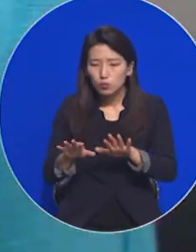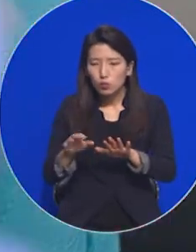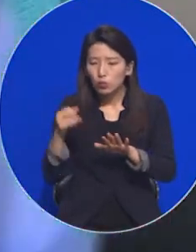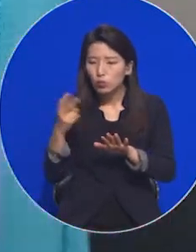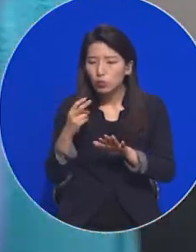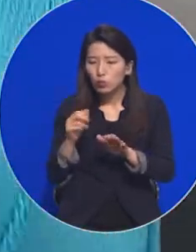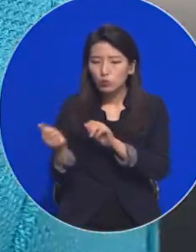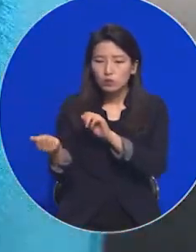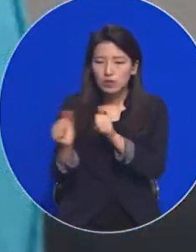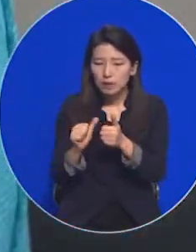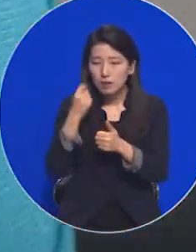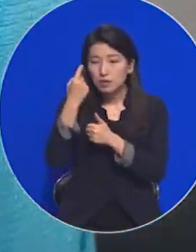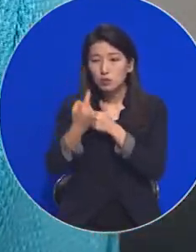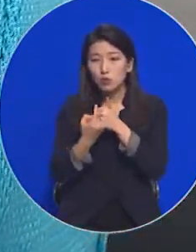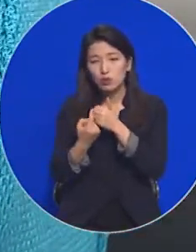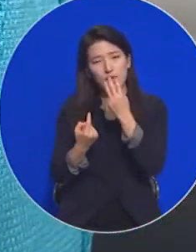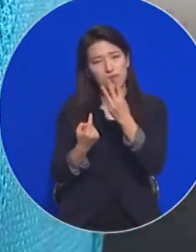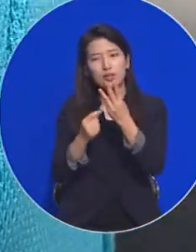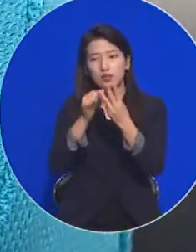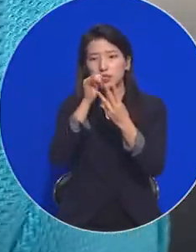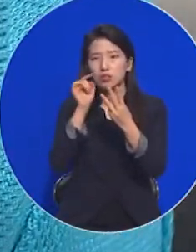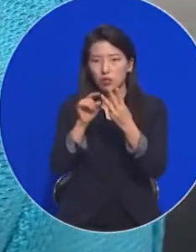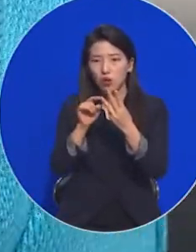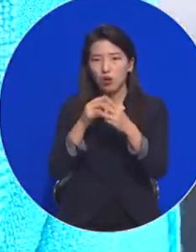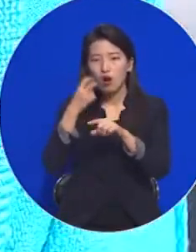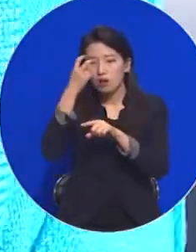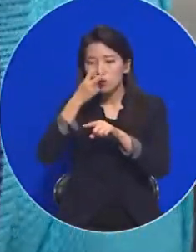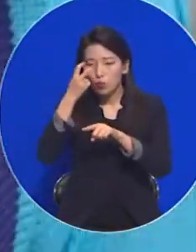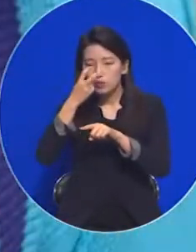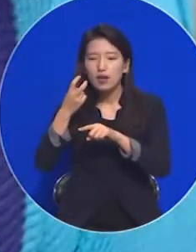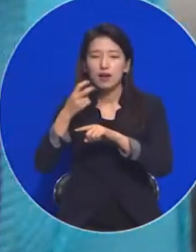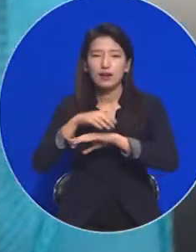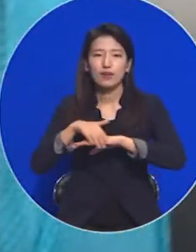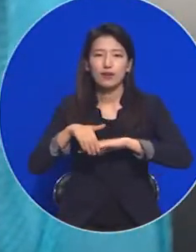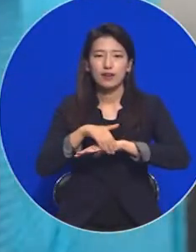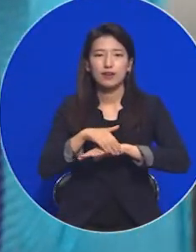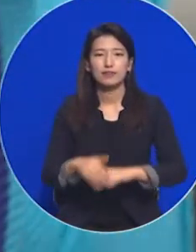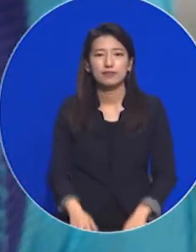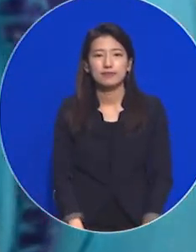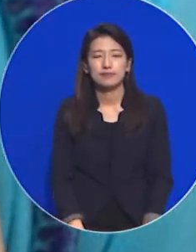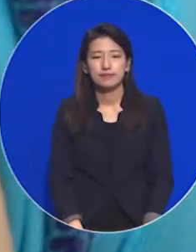역학조사를 거쳐 평가 결과를 공개할 계획입니다. KTV 이수복입니다.